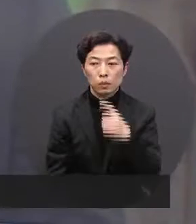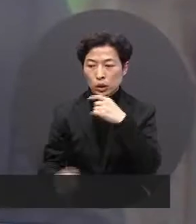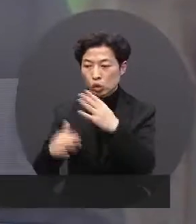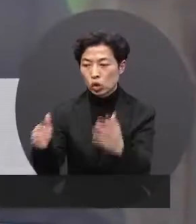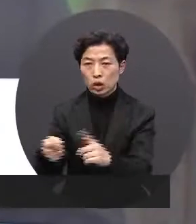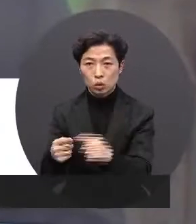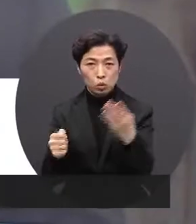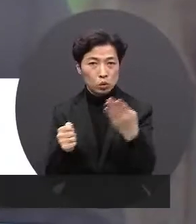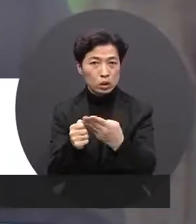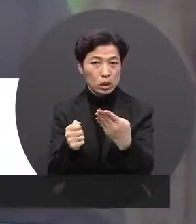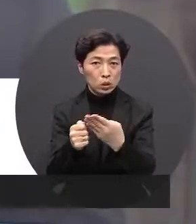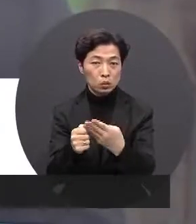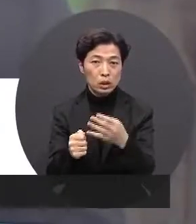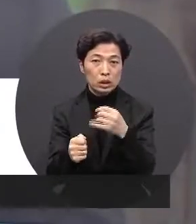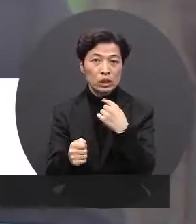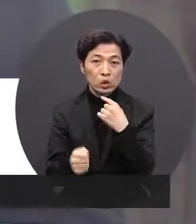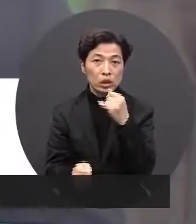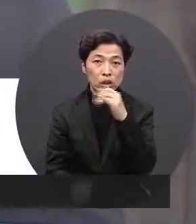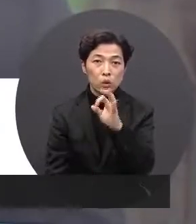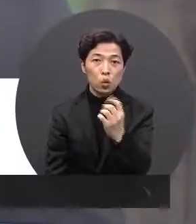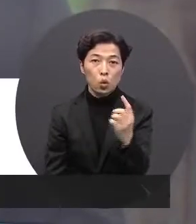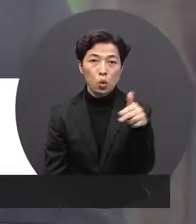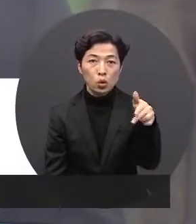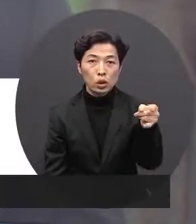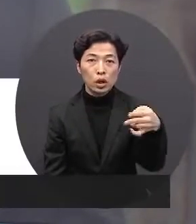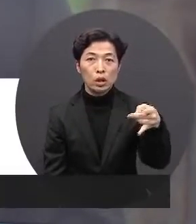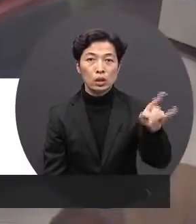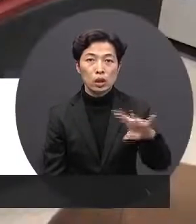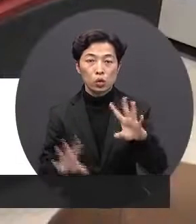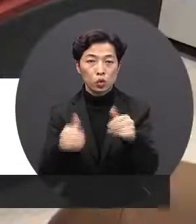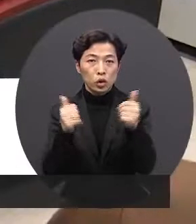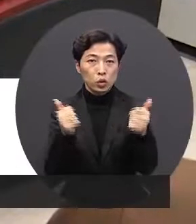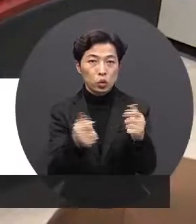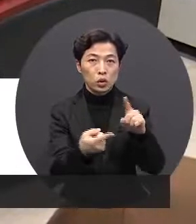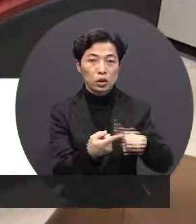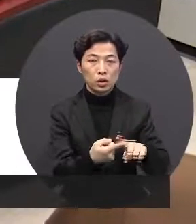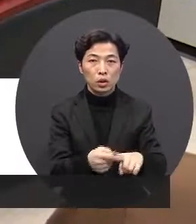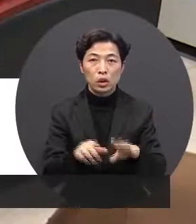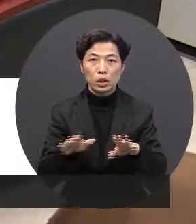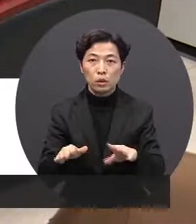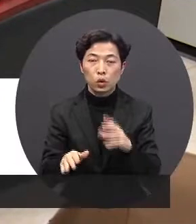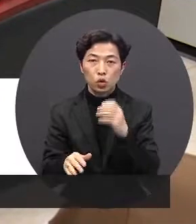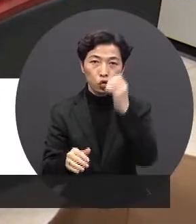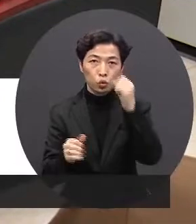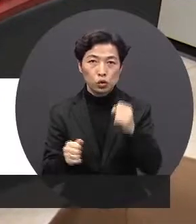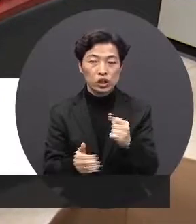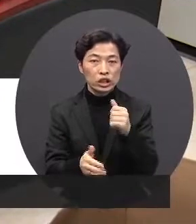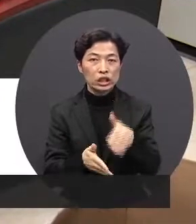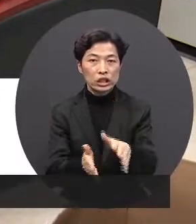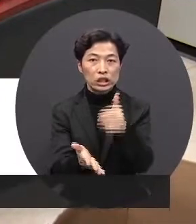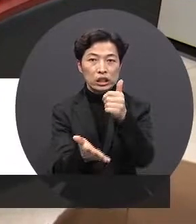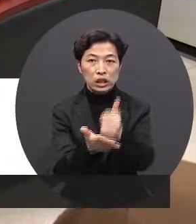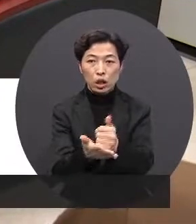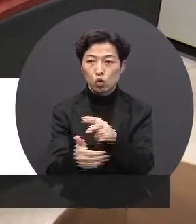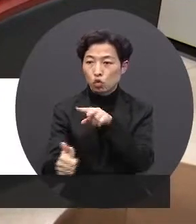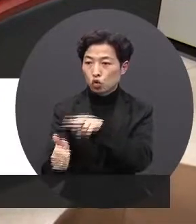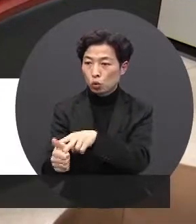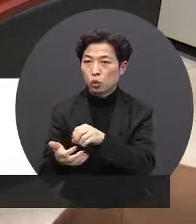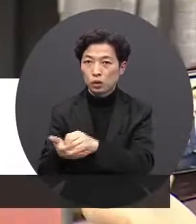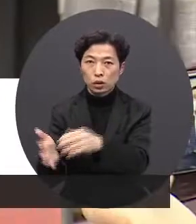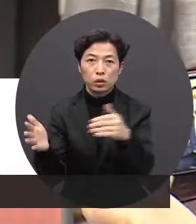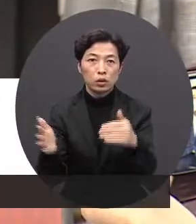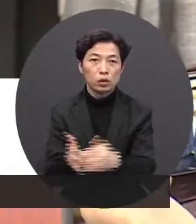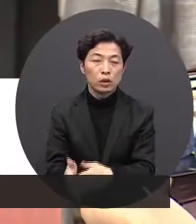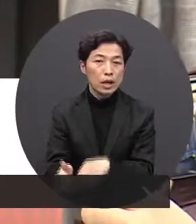민주당에서 4선을 역임했던 국민의힘 오재세 전 국회의원이 충북지사 예비후보로 등록했습니다. 오재세